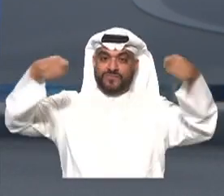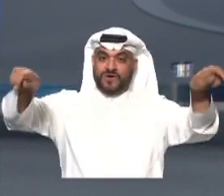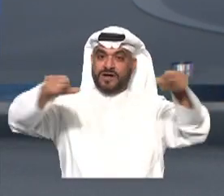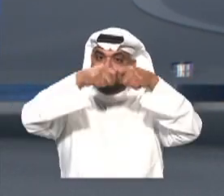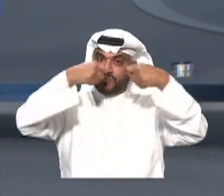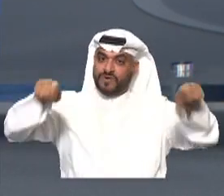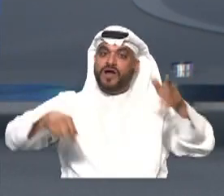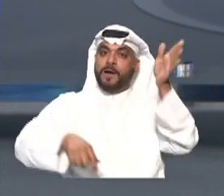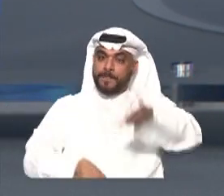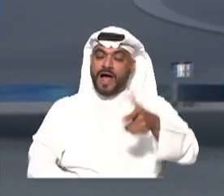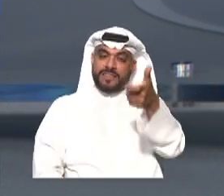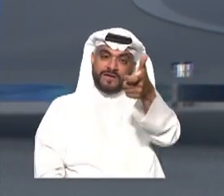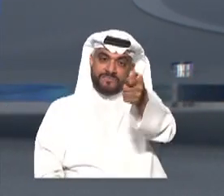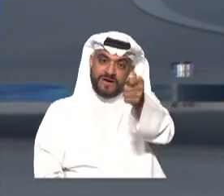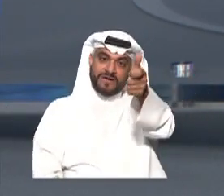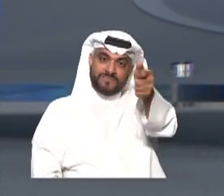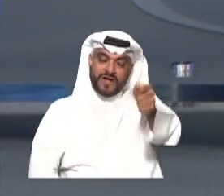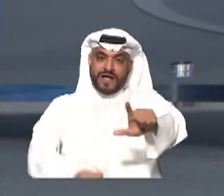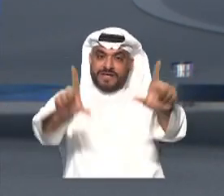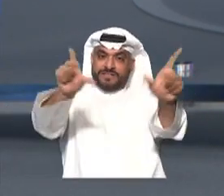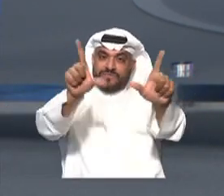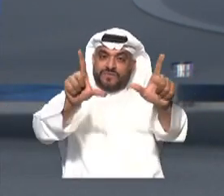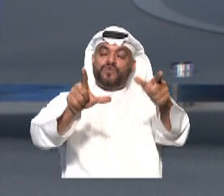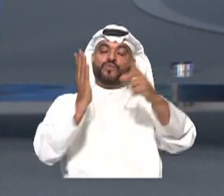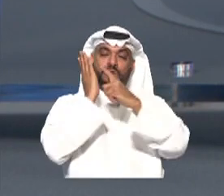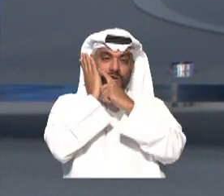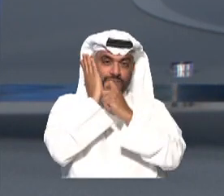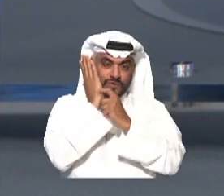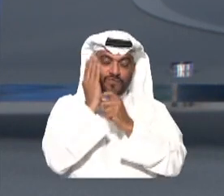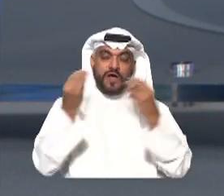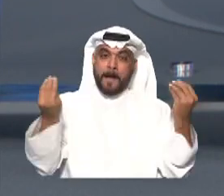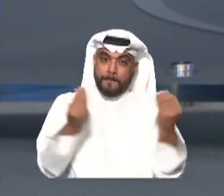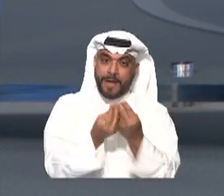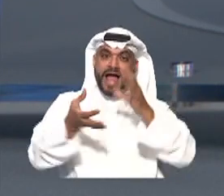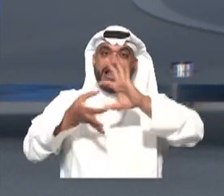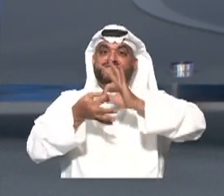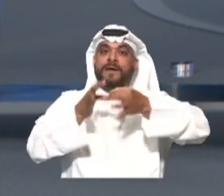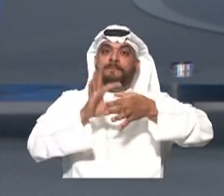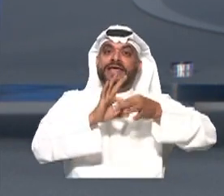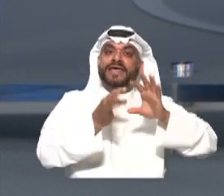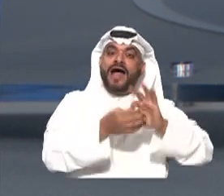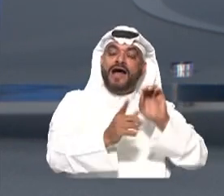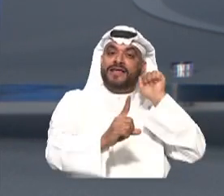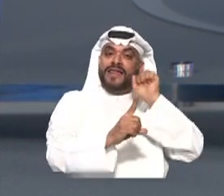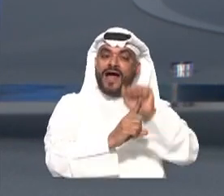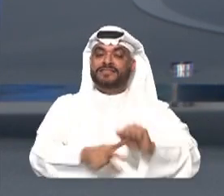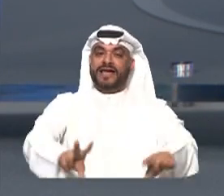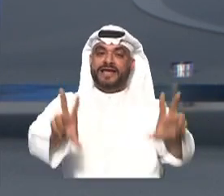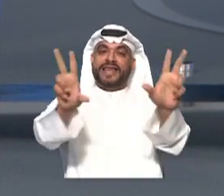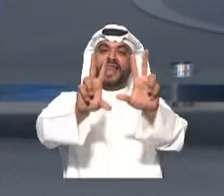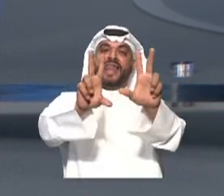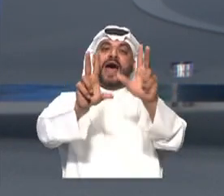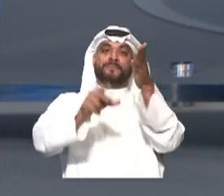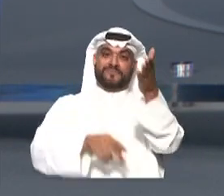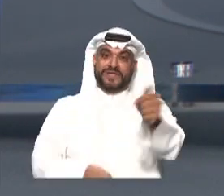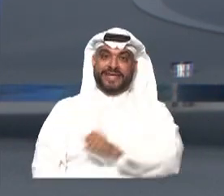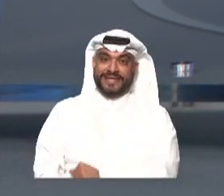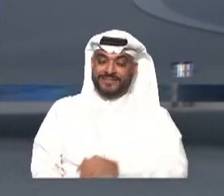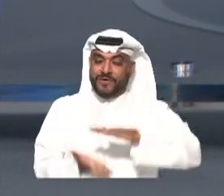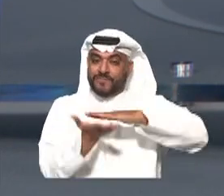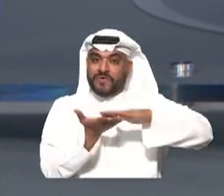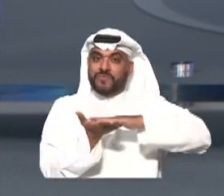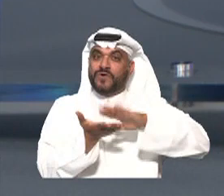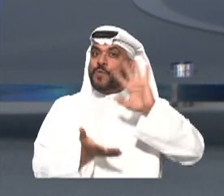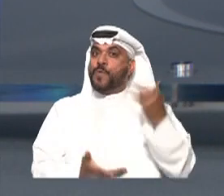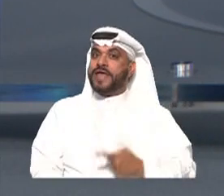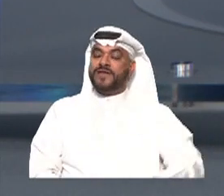التلفزيونية والمحطات الإذاعية وجمعيات النفع العام ذات العلاقة بأهداف المعرض العالمي الكبير الذي يعنى بالتخطيط